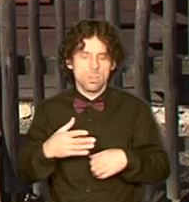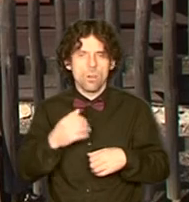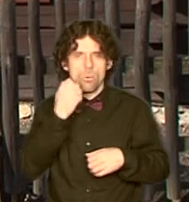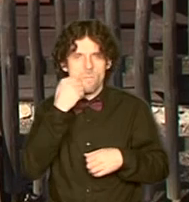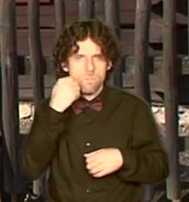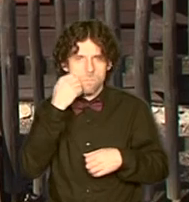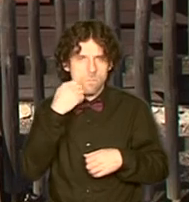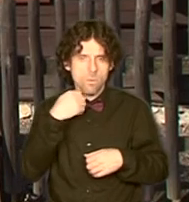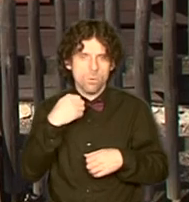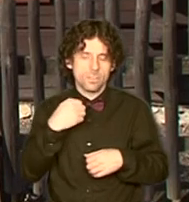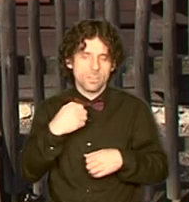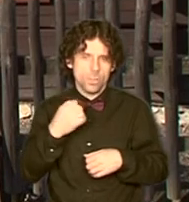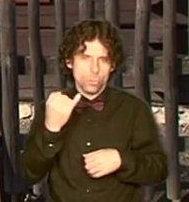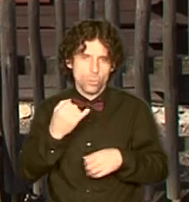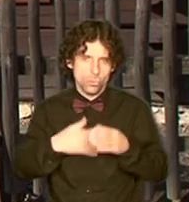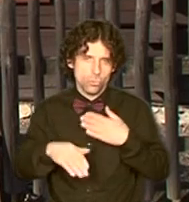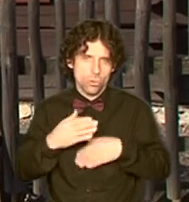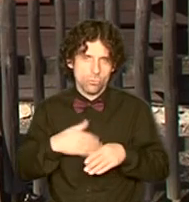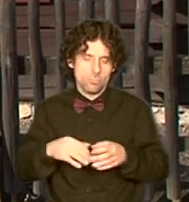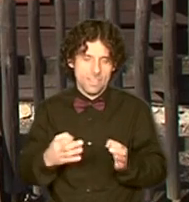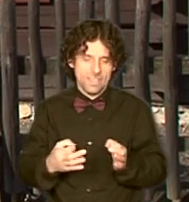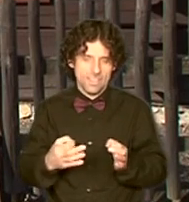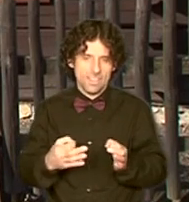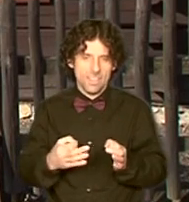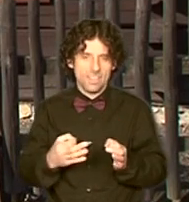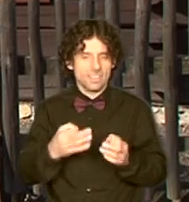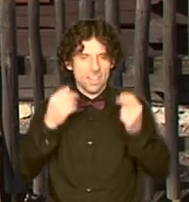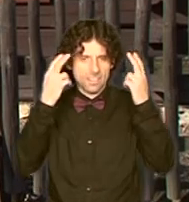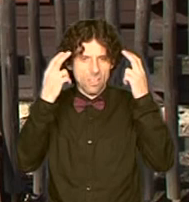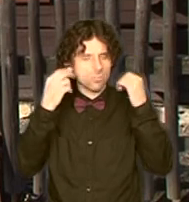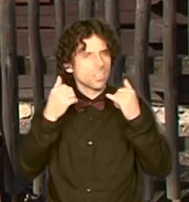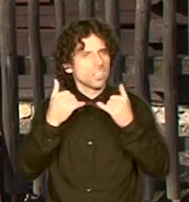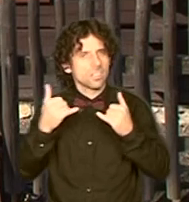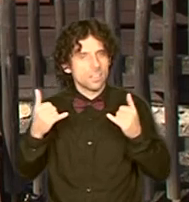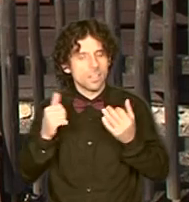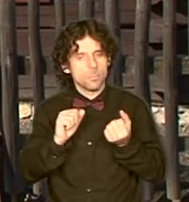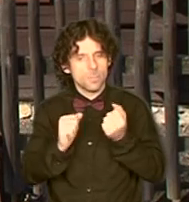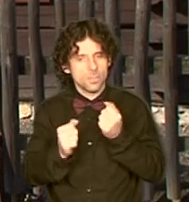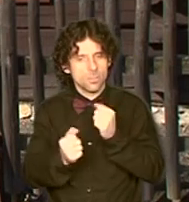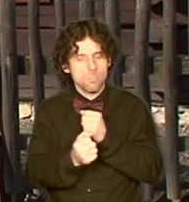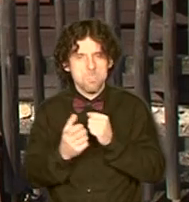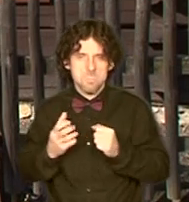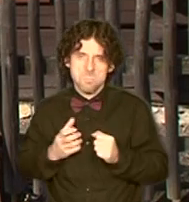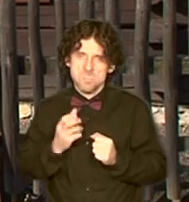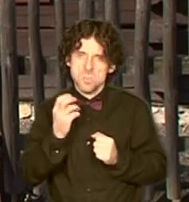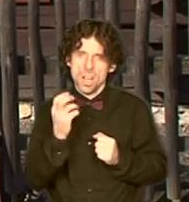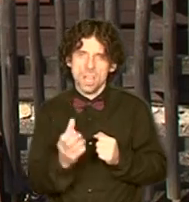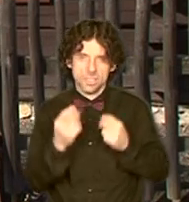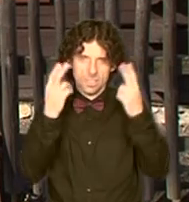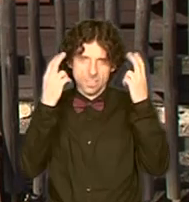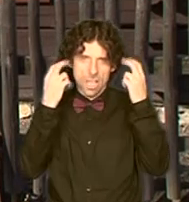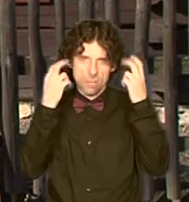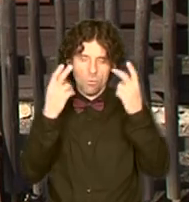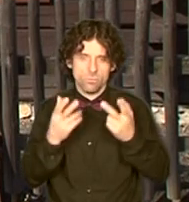owoce, z których się dzieci bardzo cieszyły. W tej chwili to poszukiwanie zajączka wygląda troszeczkę inaczej. Jest to bardzo bogaty,